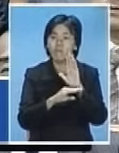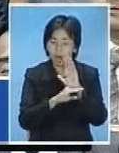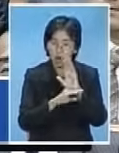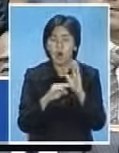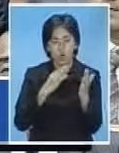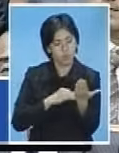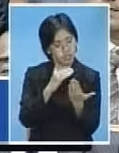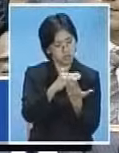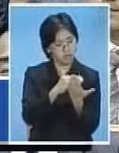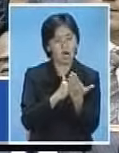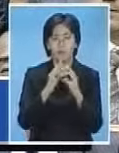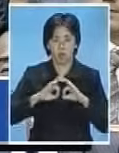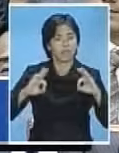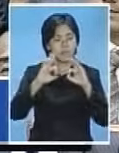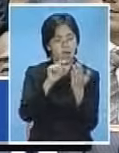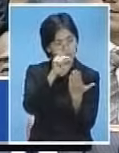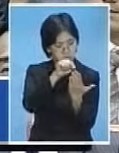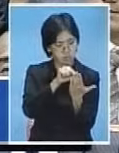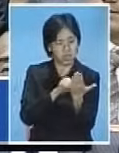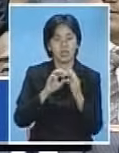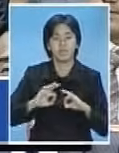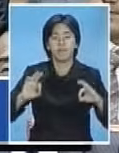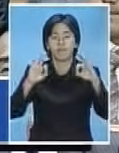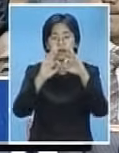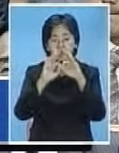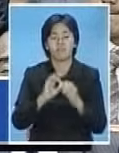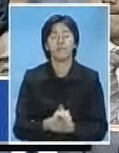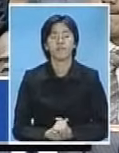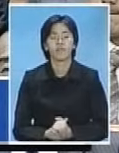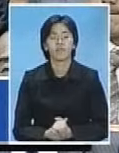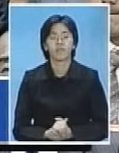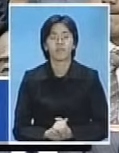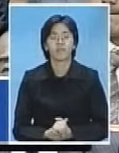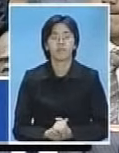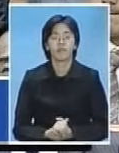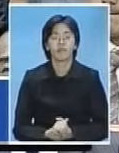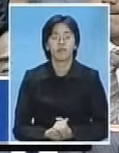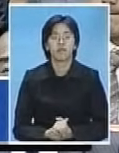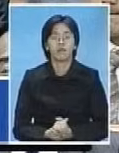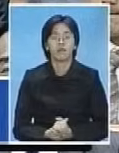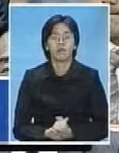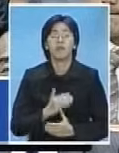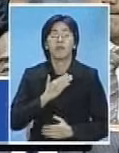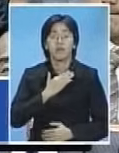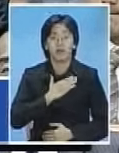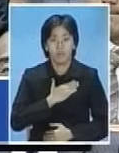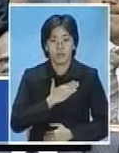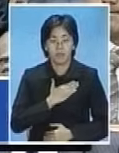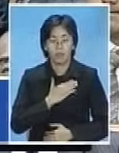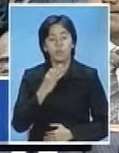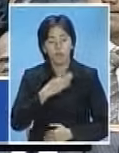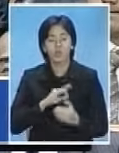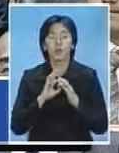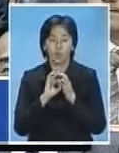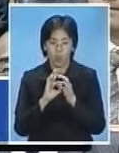เป็นเรื่องที่มีความสำคัญทั้งสิ้นแต่ว่าเมื่อสักครู่นี้ผมมีความกังว